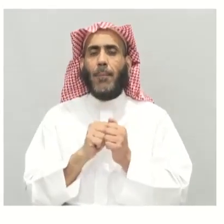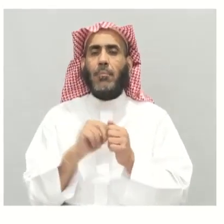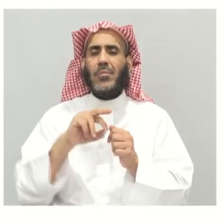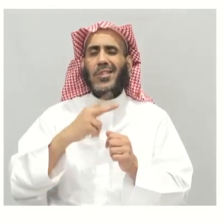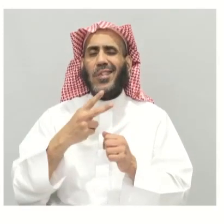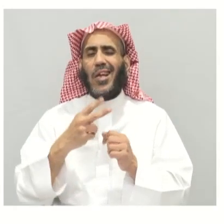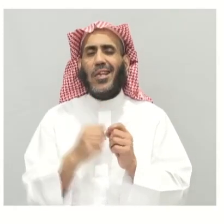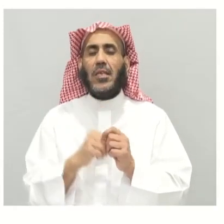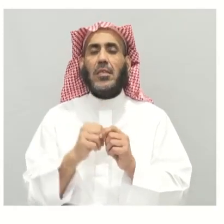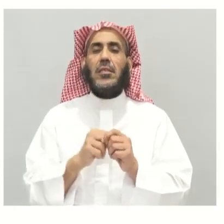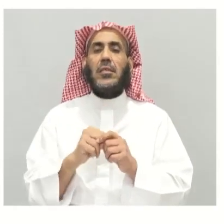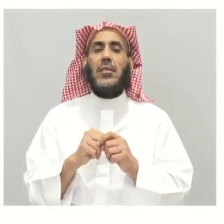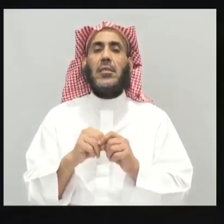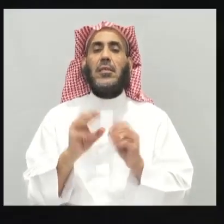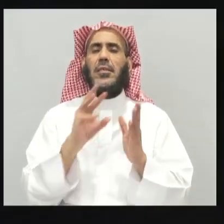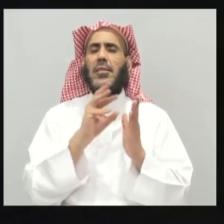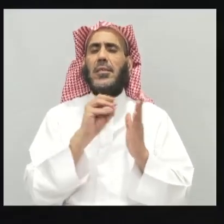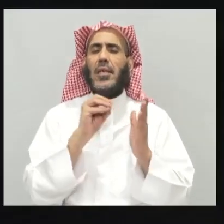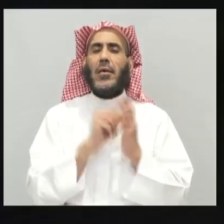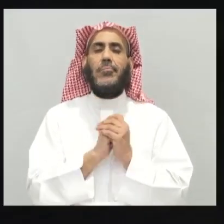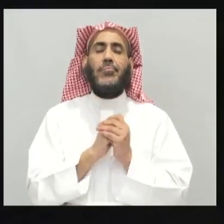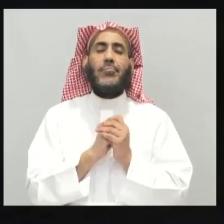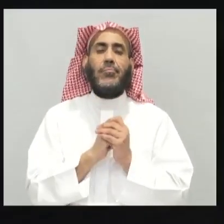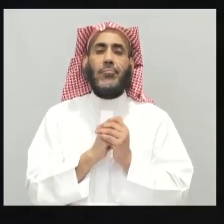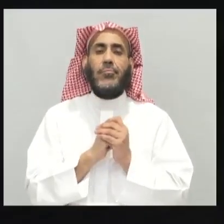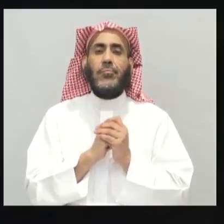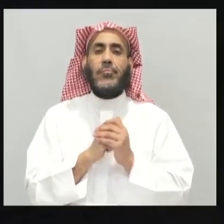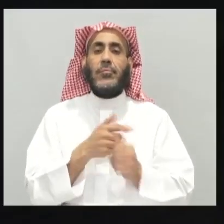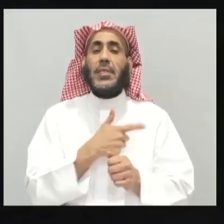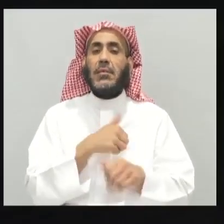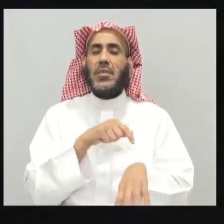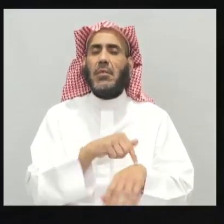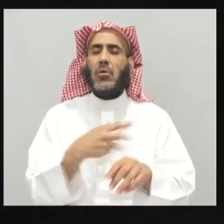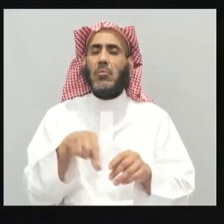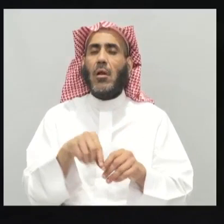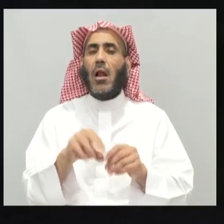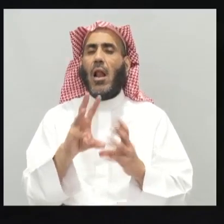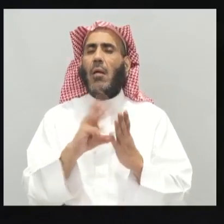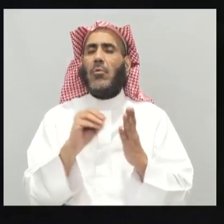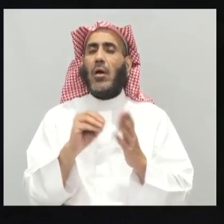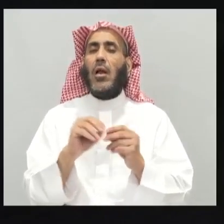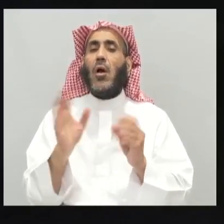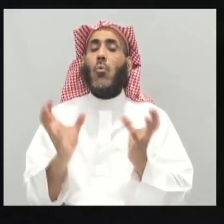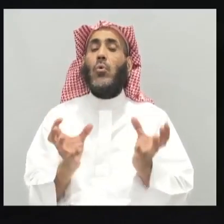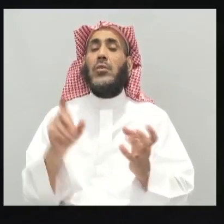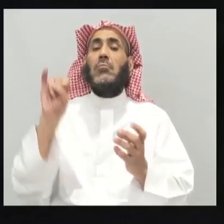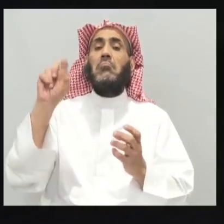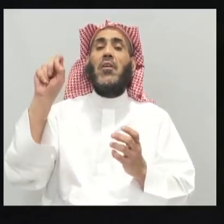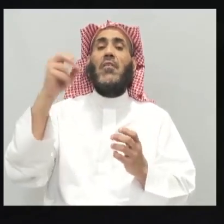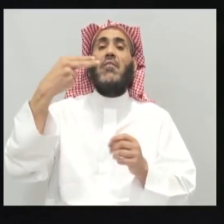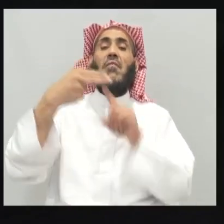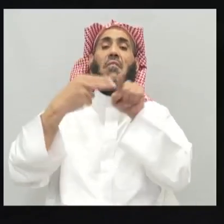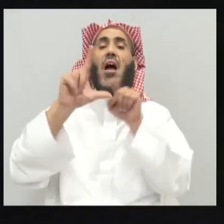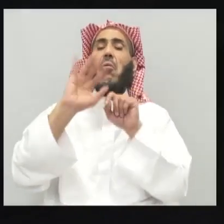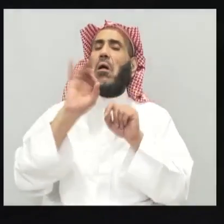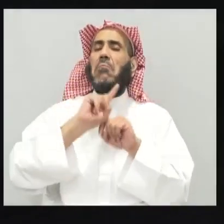تغيرت الصياغة، أو اسم الزمان والمكان لم يصاغ هنا على وزن مفعل ولا مفعل، وإنما